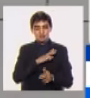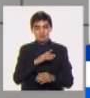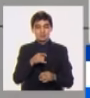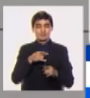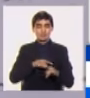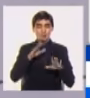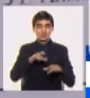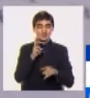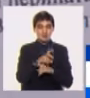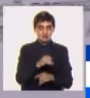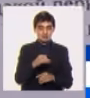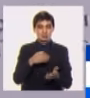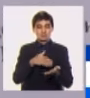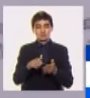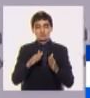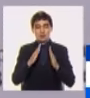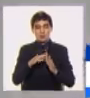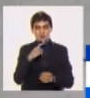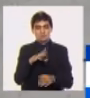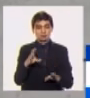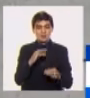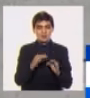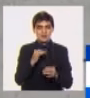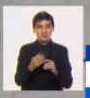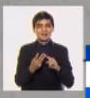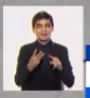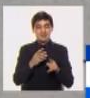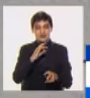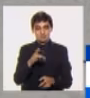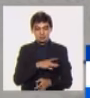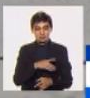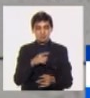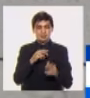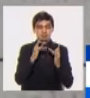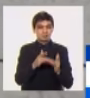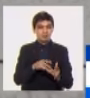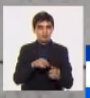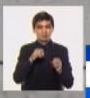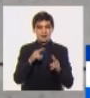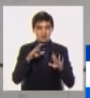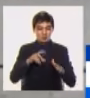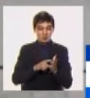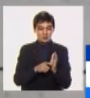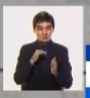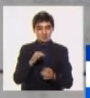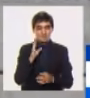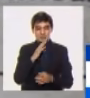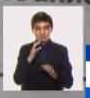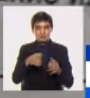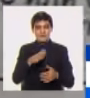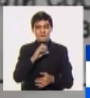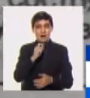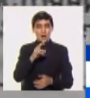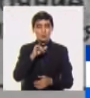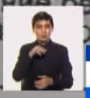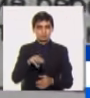только с третьего раза ее положили в палату при родах у ярославы острожской случился отек говорит ее мама ребенка вытаскивали вакуумом